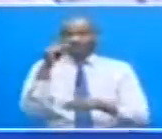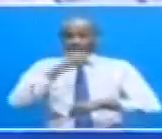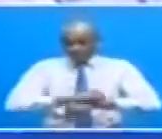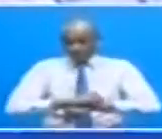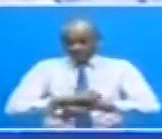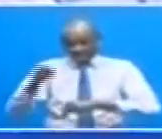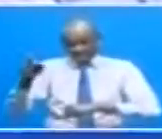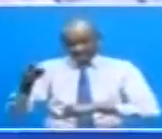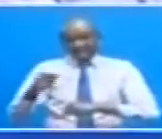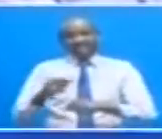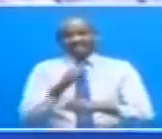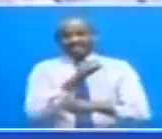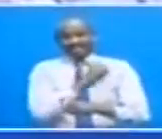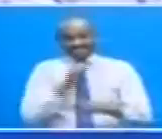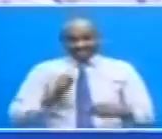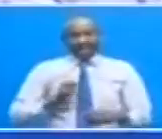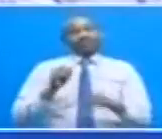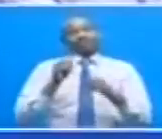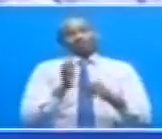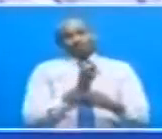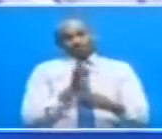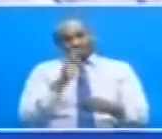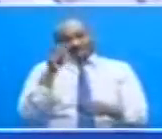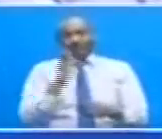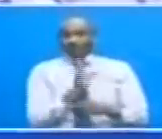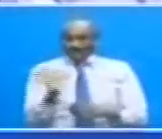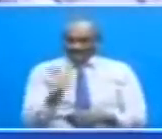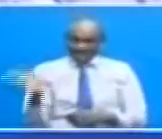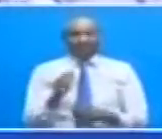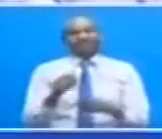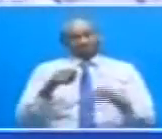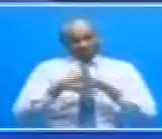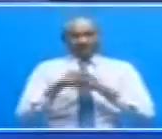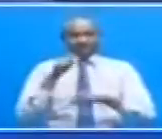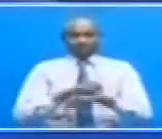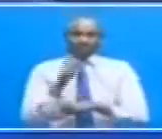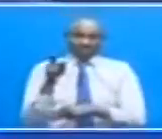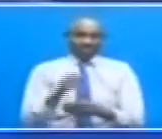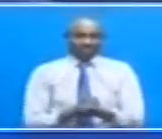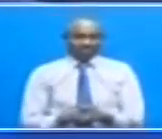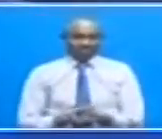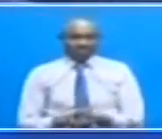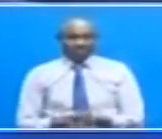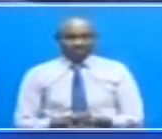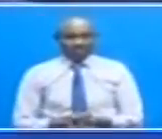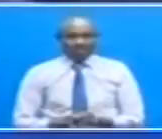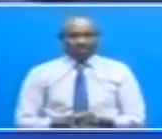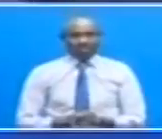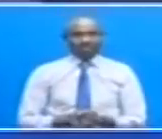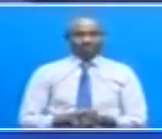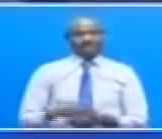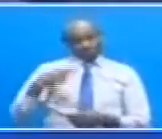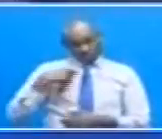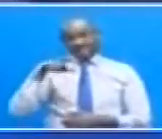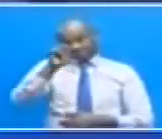inaitwa Senator Barack Obama Secondary School. Je, ni ujumbe upi ambao mlikuwa nao? Oh, we were received